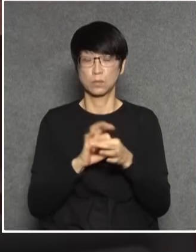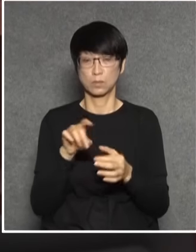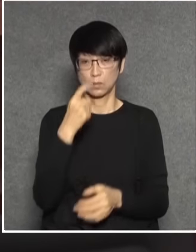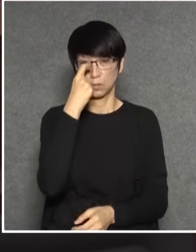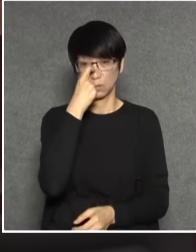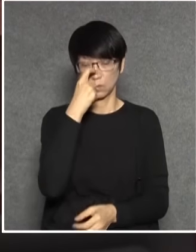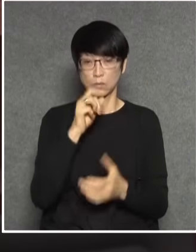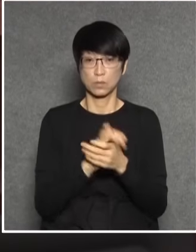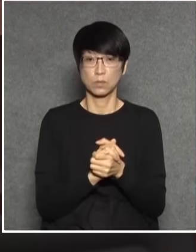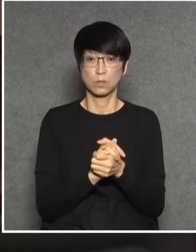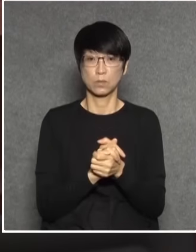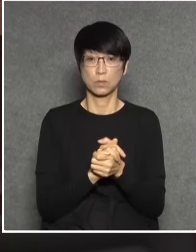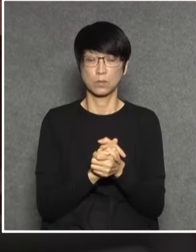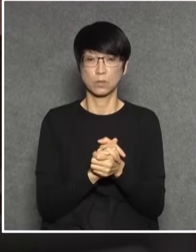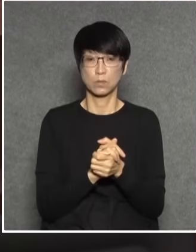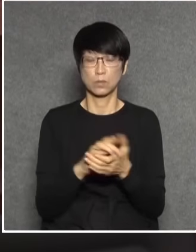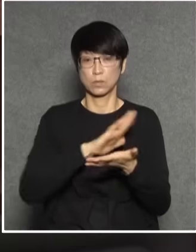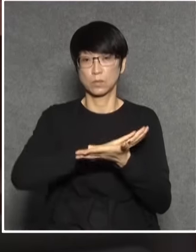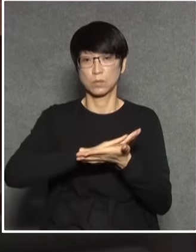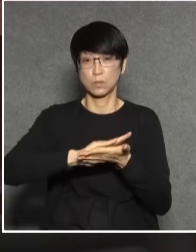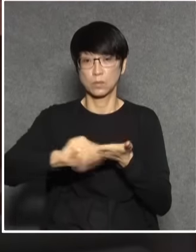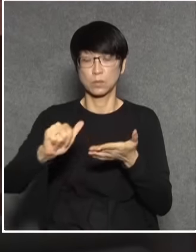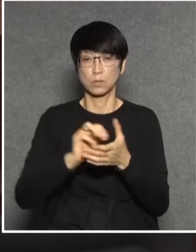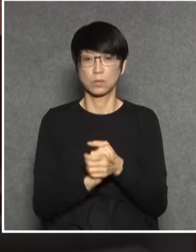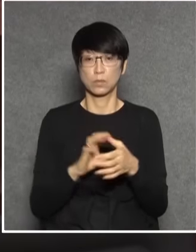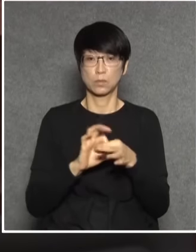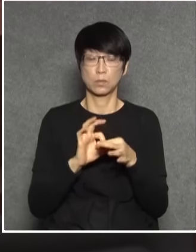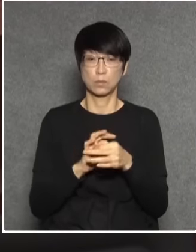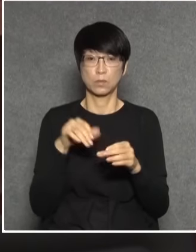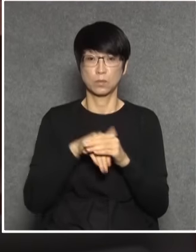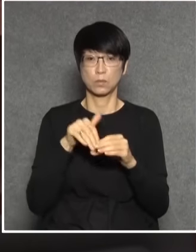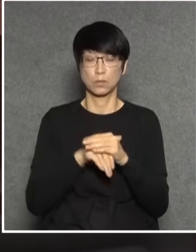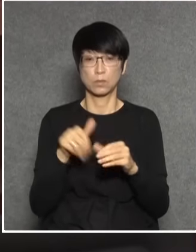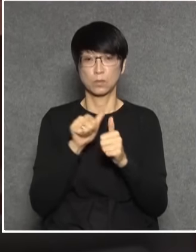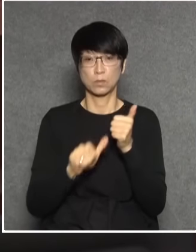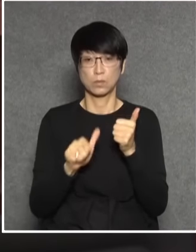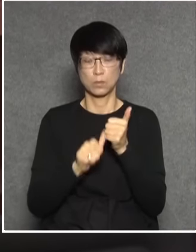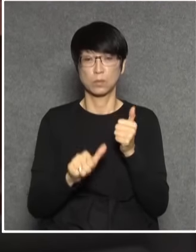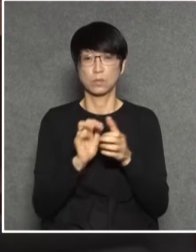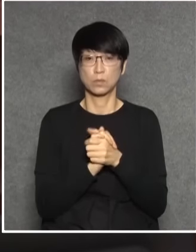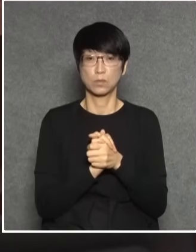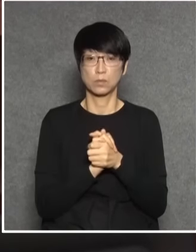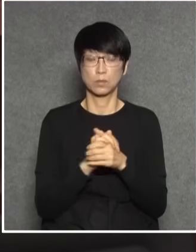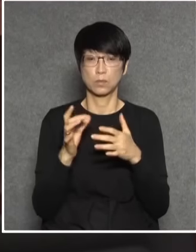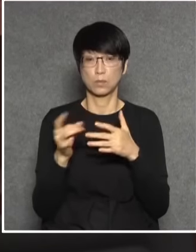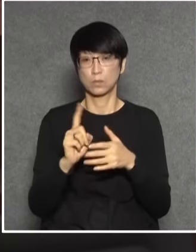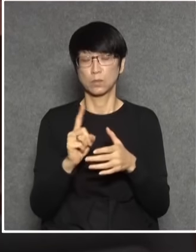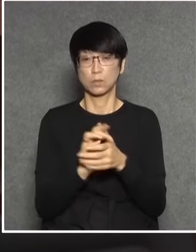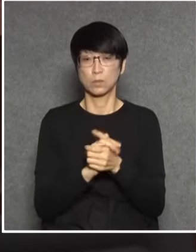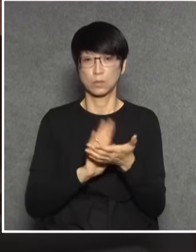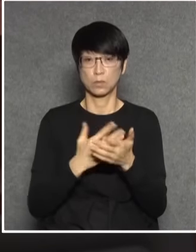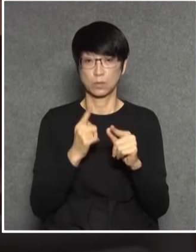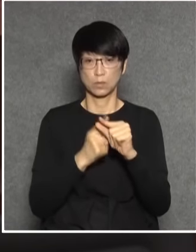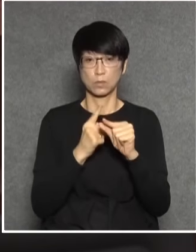本呢將是仍然十分清楚，是指關乎選出選舉委員會委員的選舉，但中文文